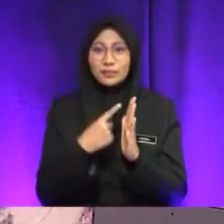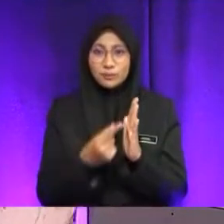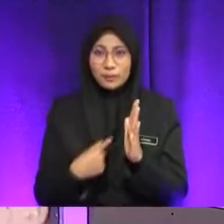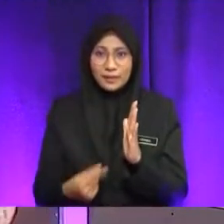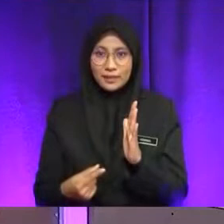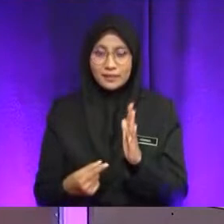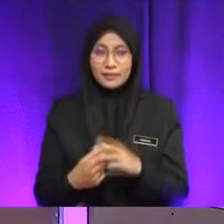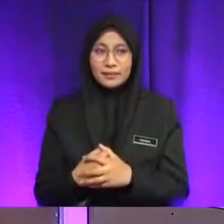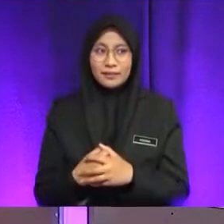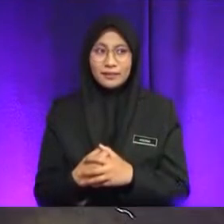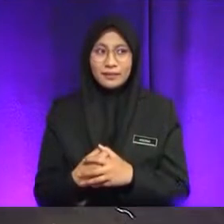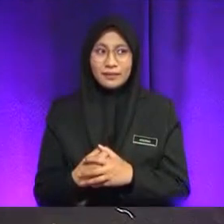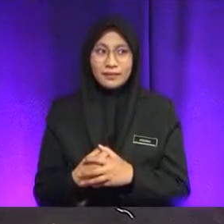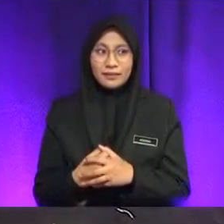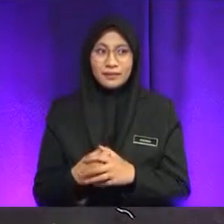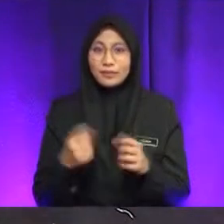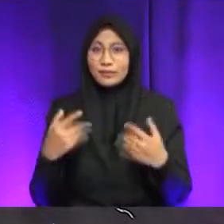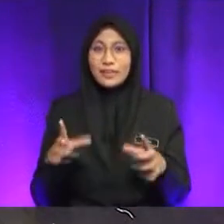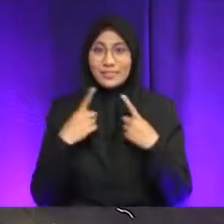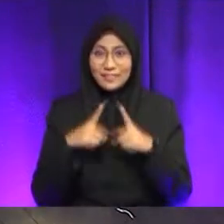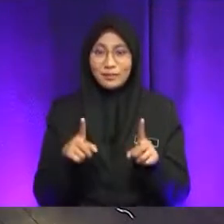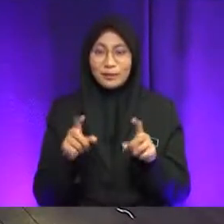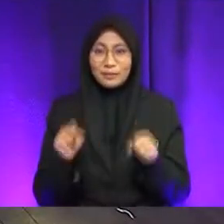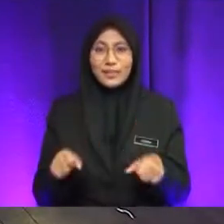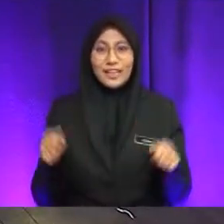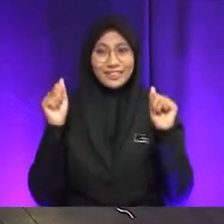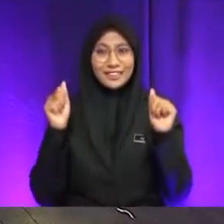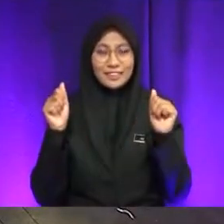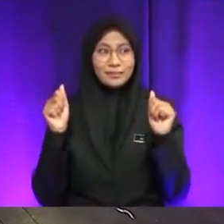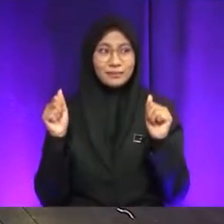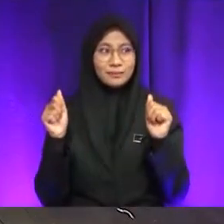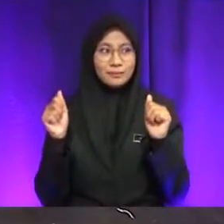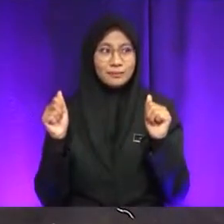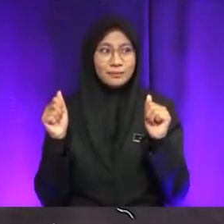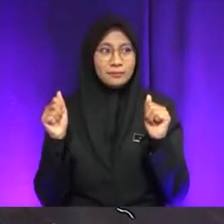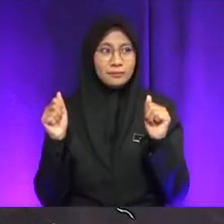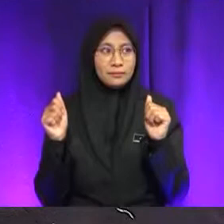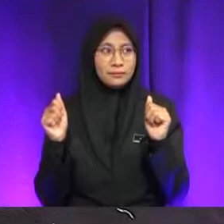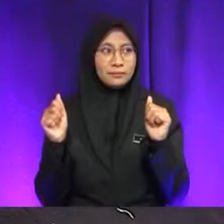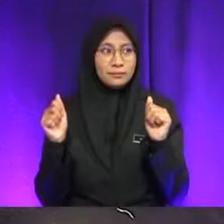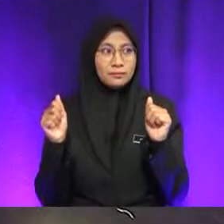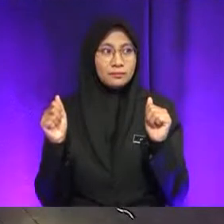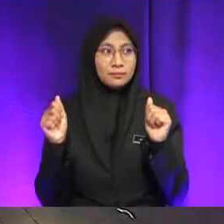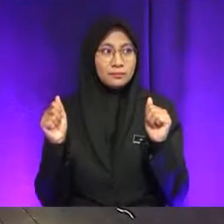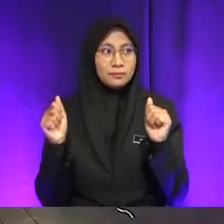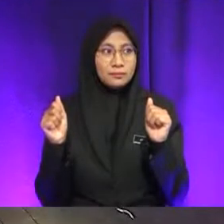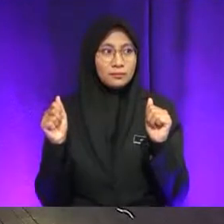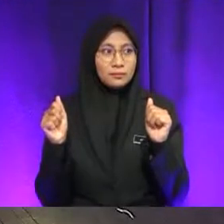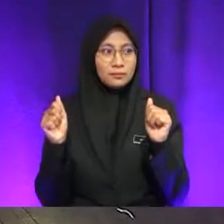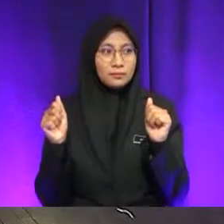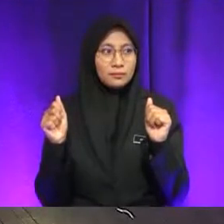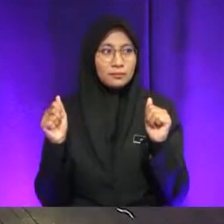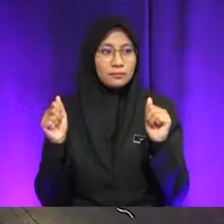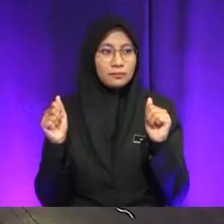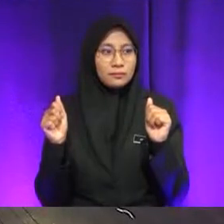dari jawaban ke the blanket sedang mudahkan dengan jadwal senangnya Uh cantik bisa masih masih pertama kali